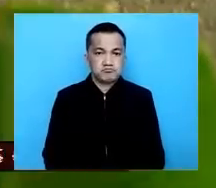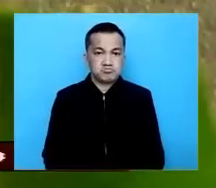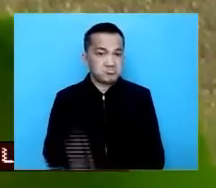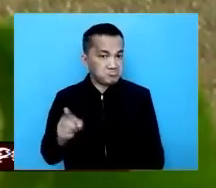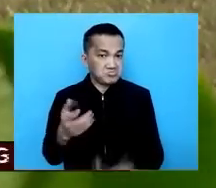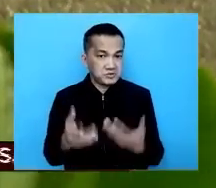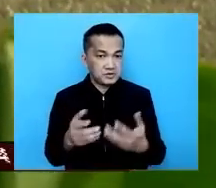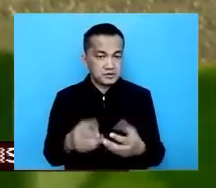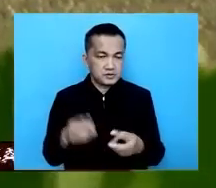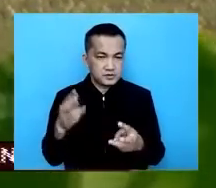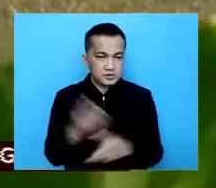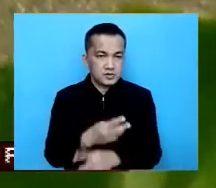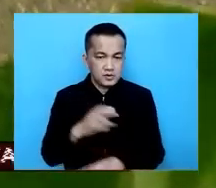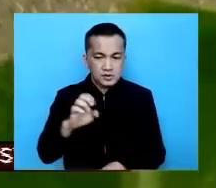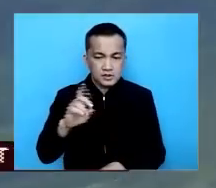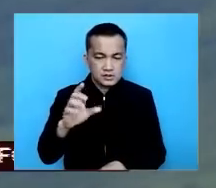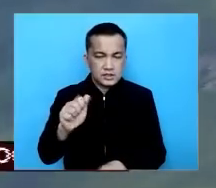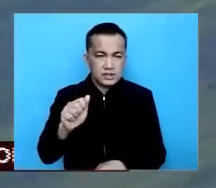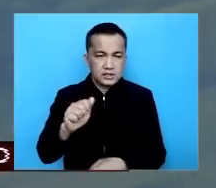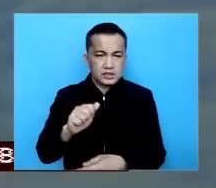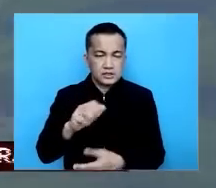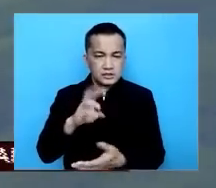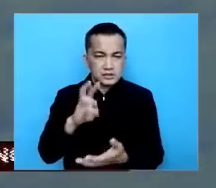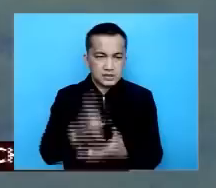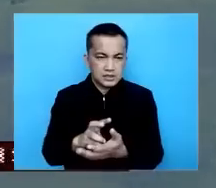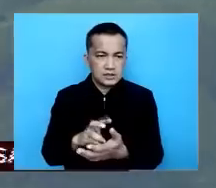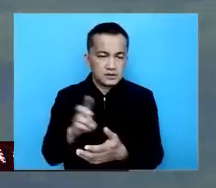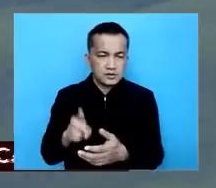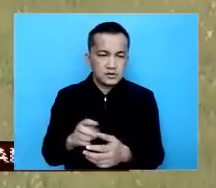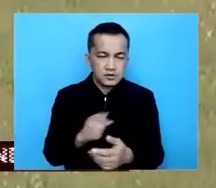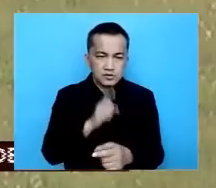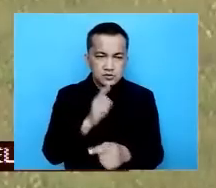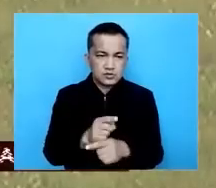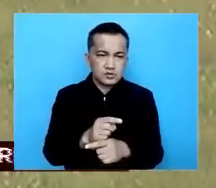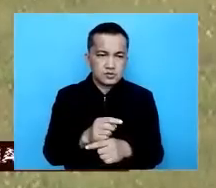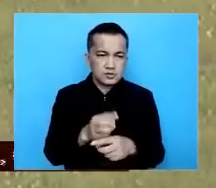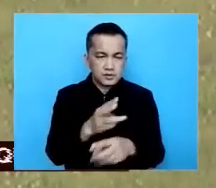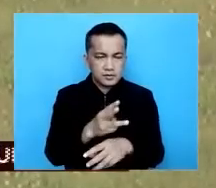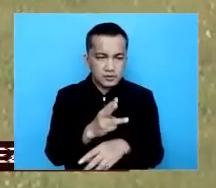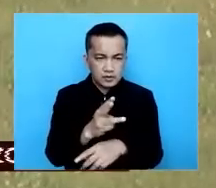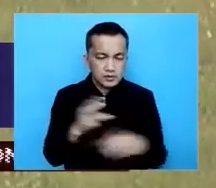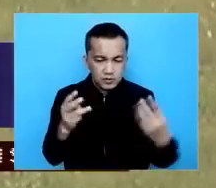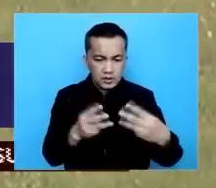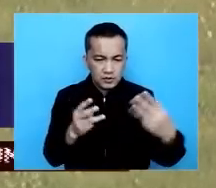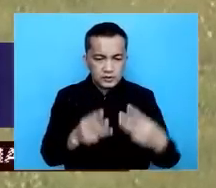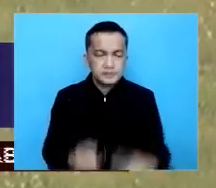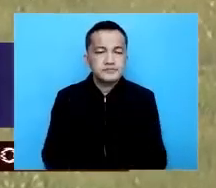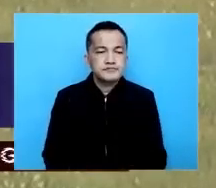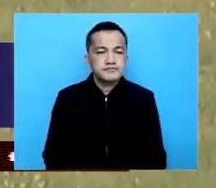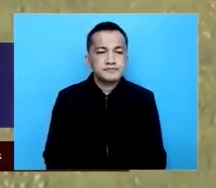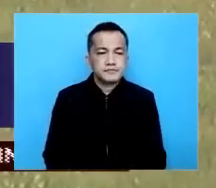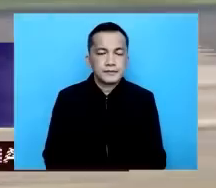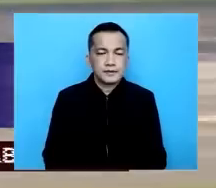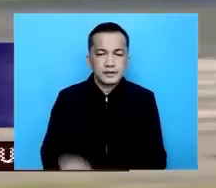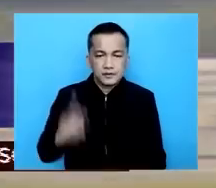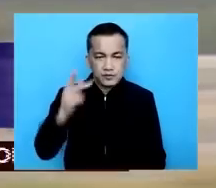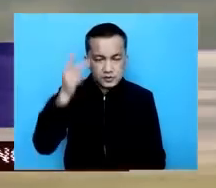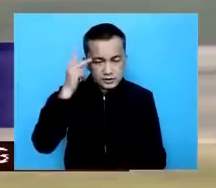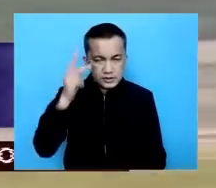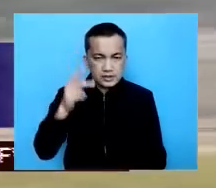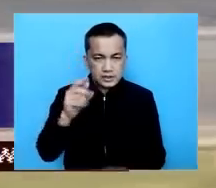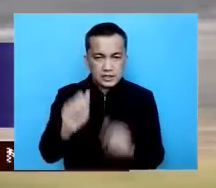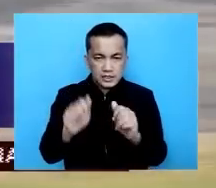palalo ng mga EDCA site ang tensyon at tuluyang humantong sa gera? Sagot ng policy advisor at political analyst na si